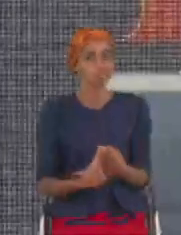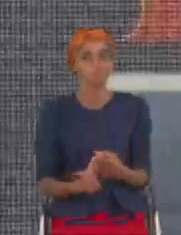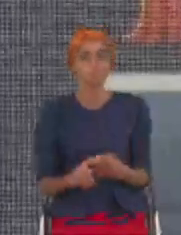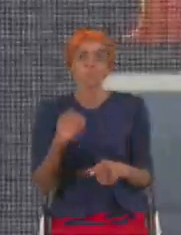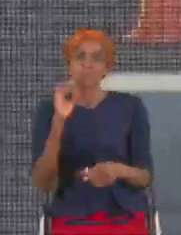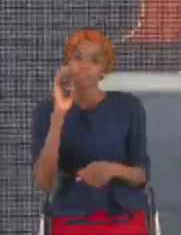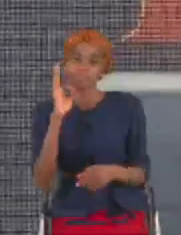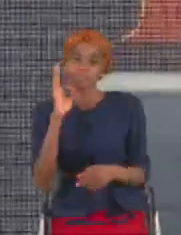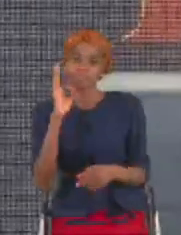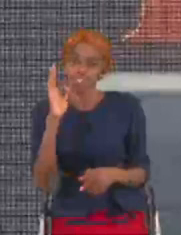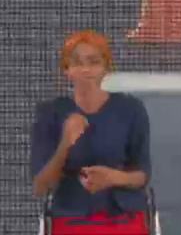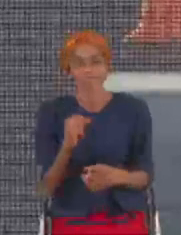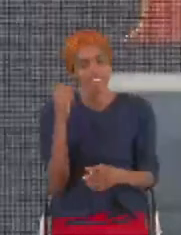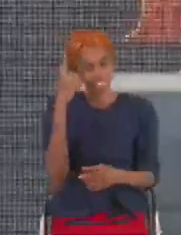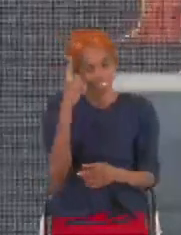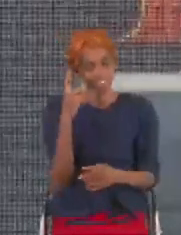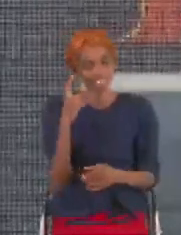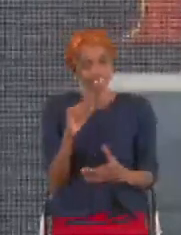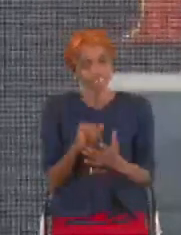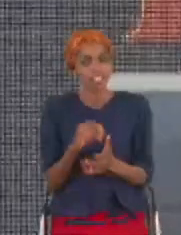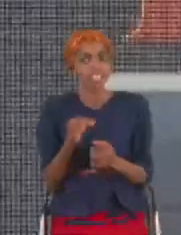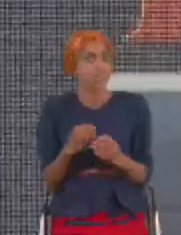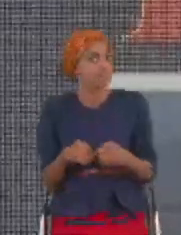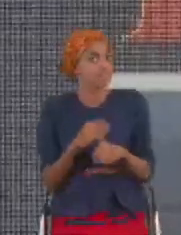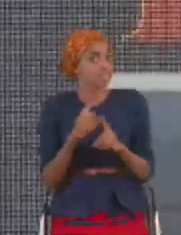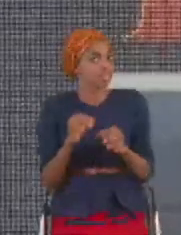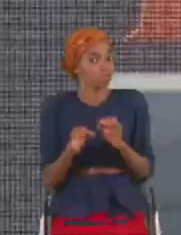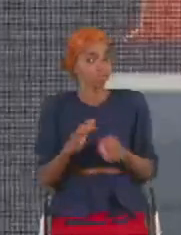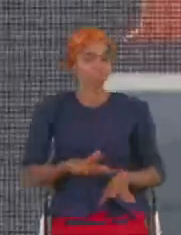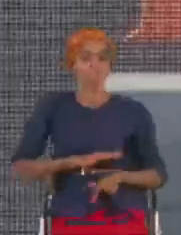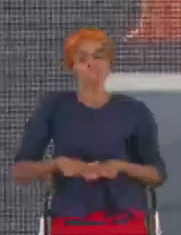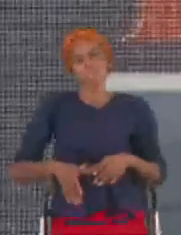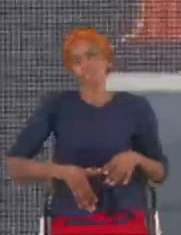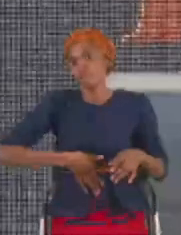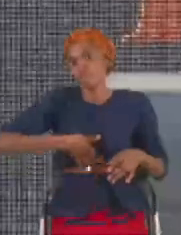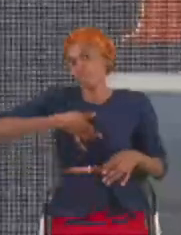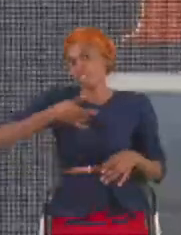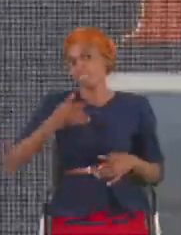comprend même si tu ne sais rien